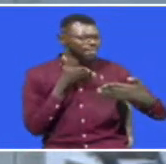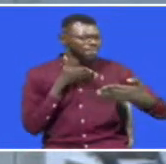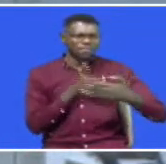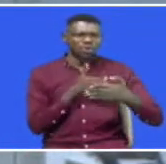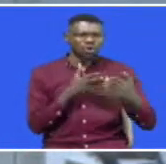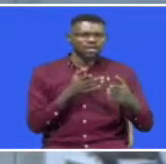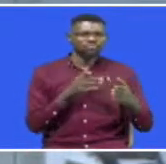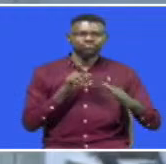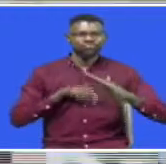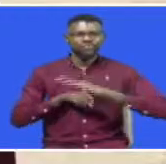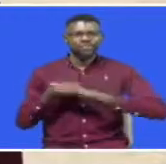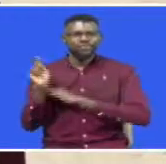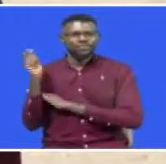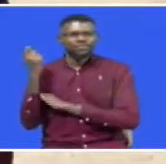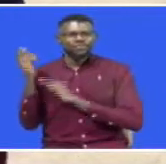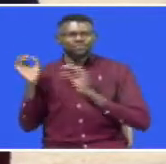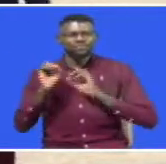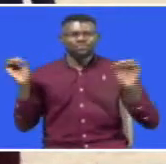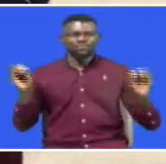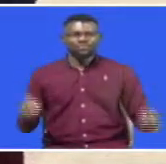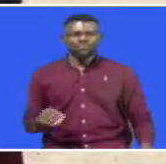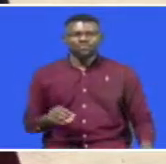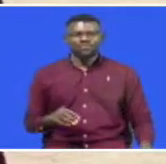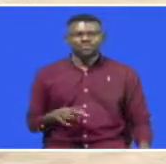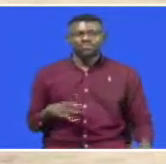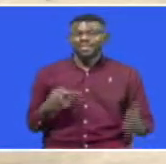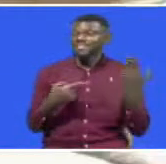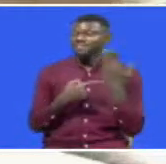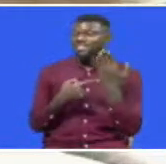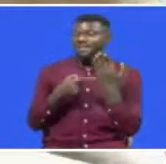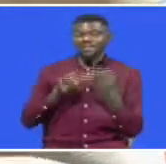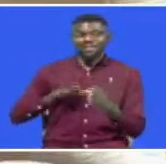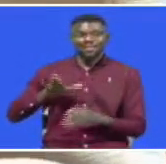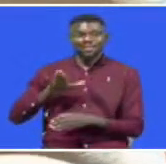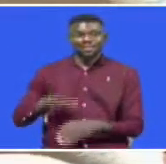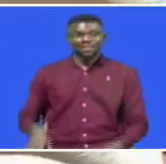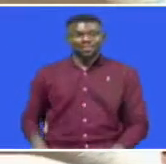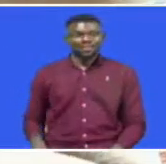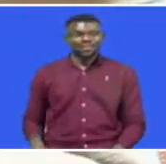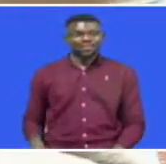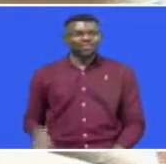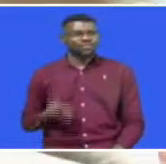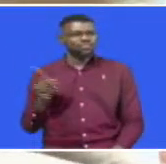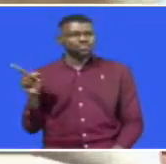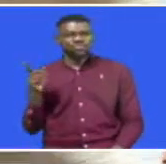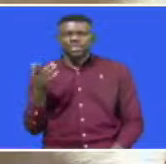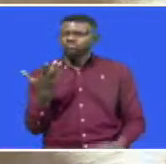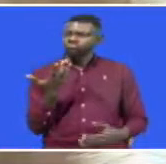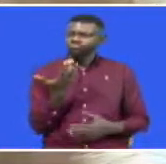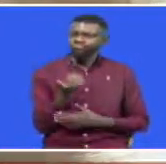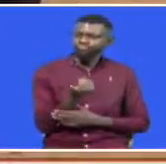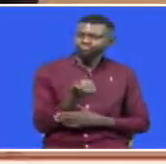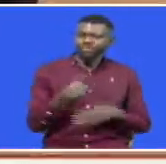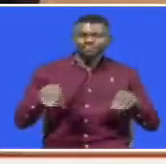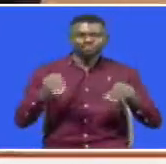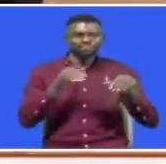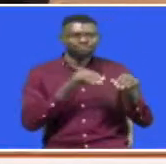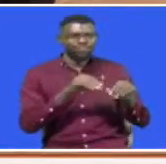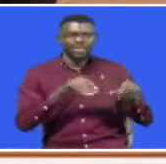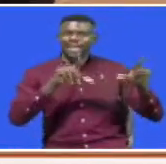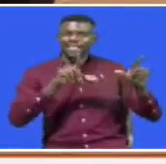kutoka Taveta. Licha ya serikali kutoa kibali kwa kampuni za kusaga unga kuagiza mahindi kwa bei nafuu nchi za